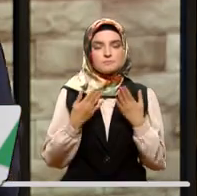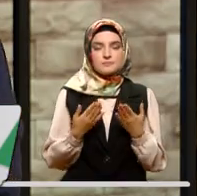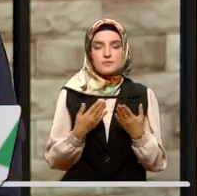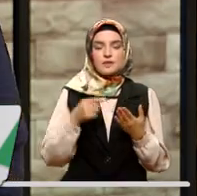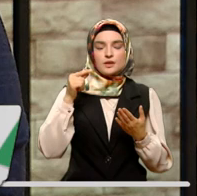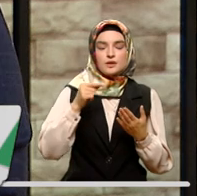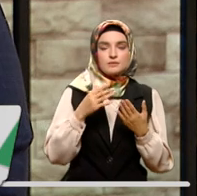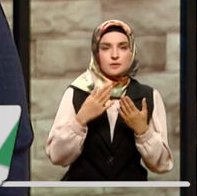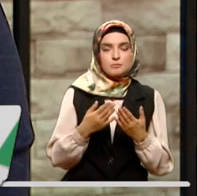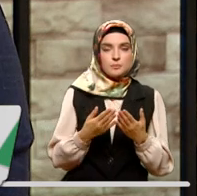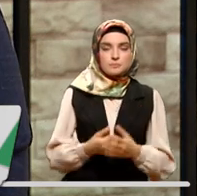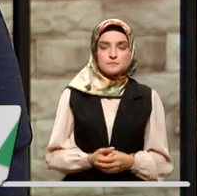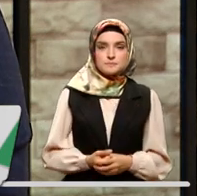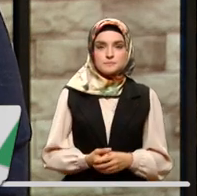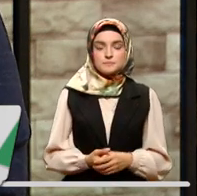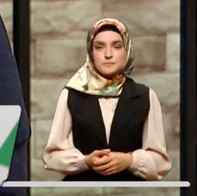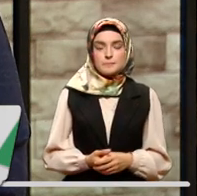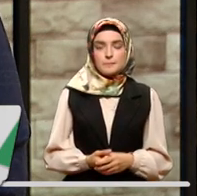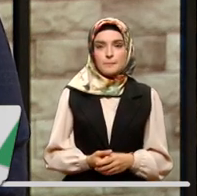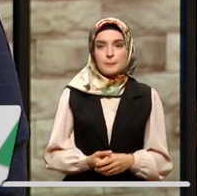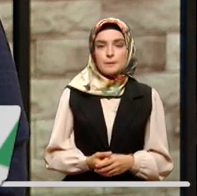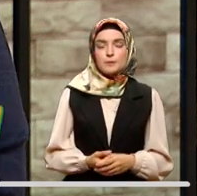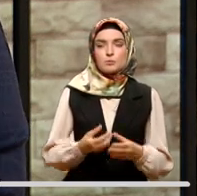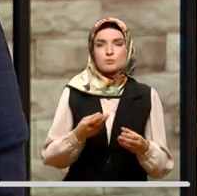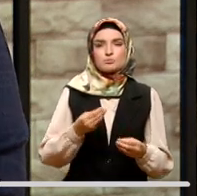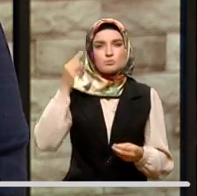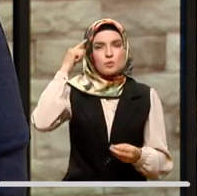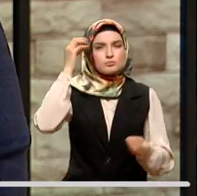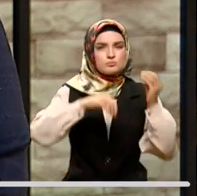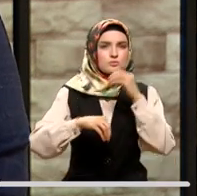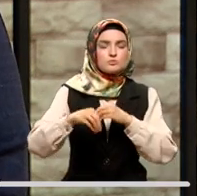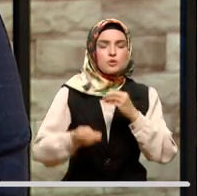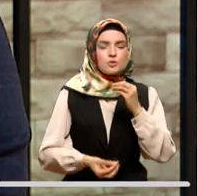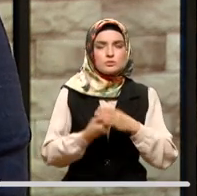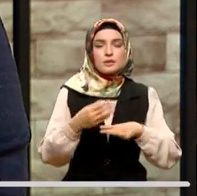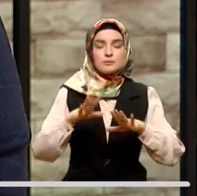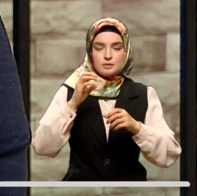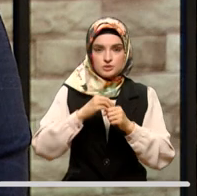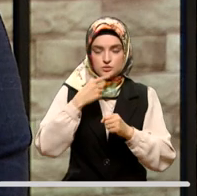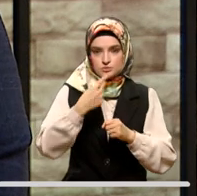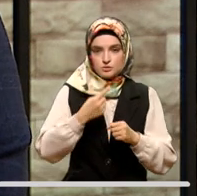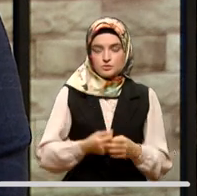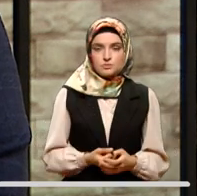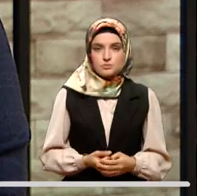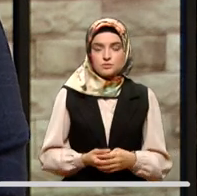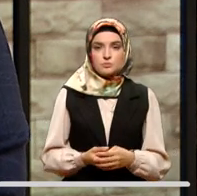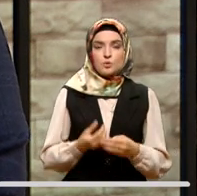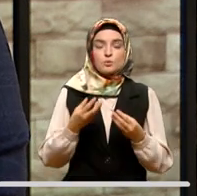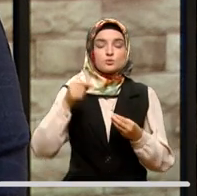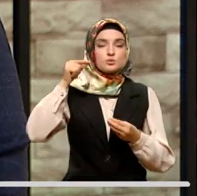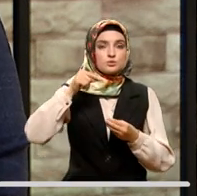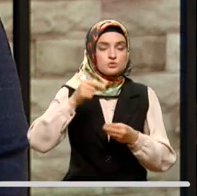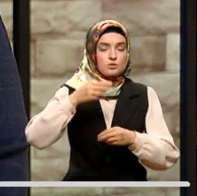tabii... Çok da bahane üretmemek adına söylüyorum. İşte bugün çok hızlı